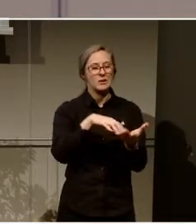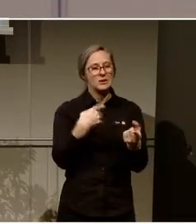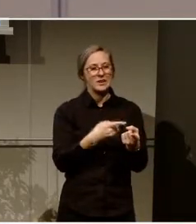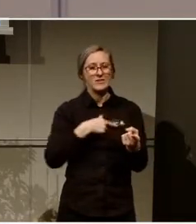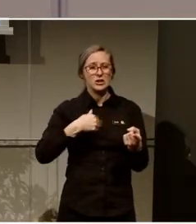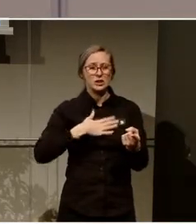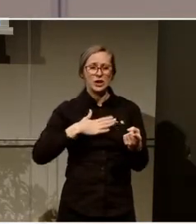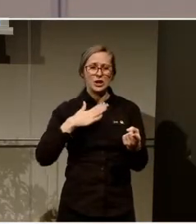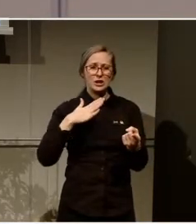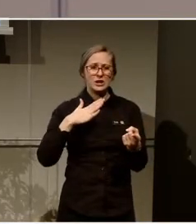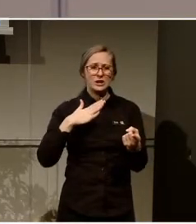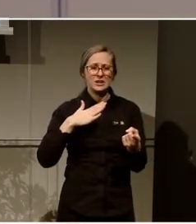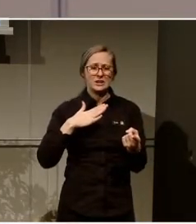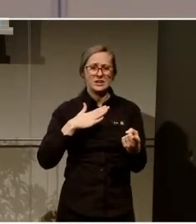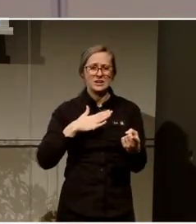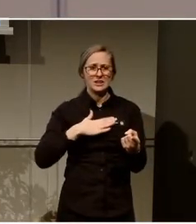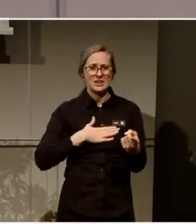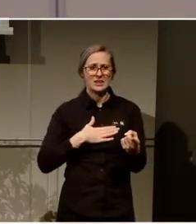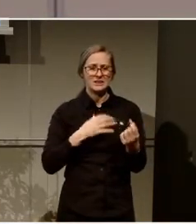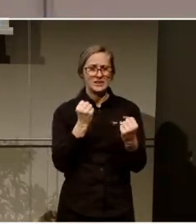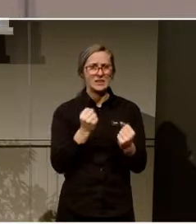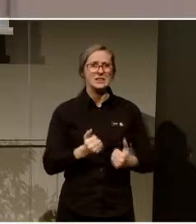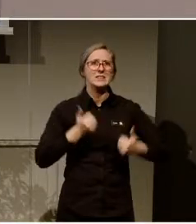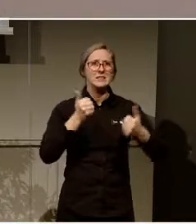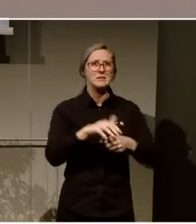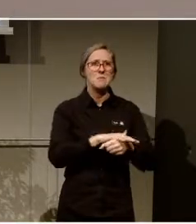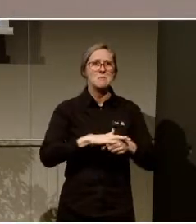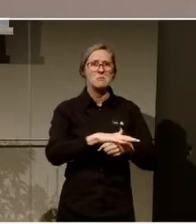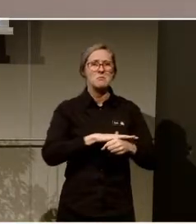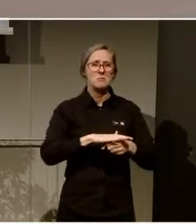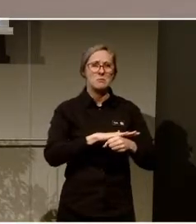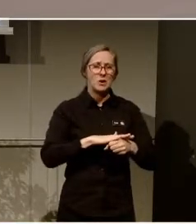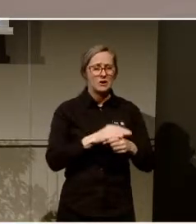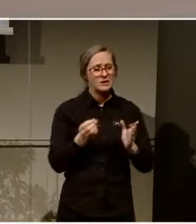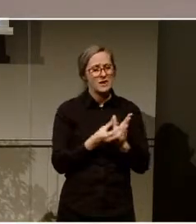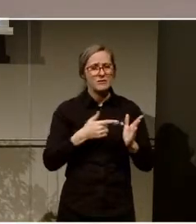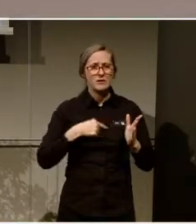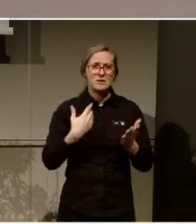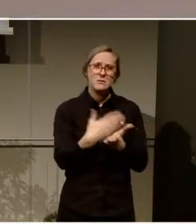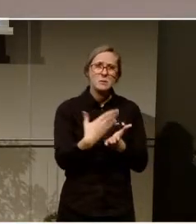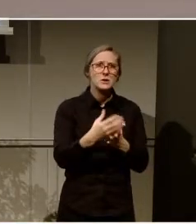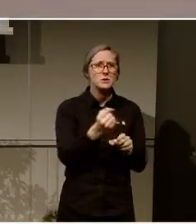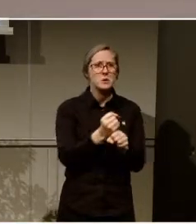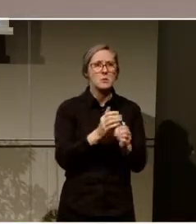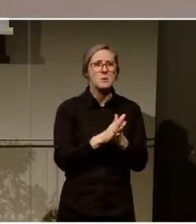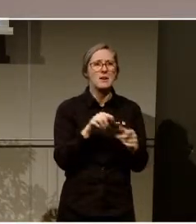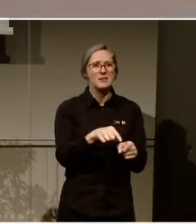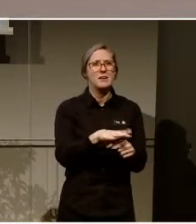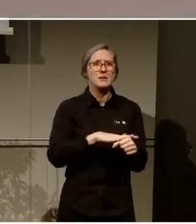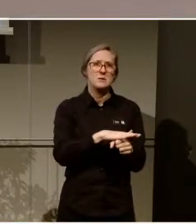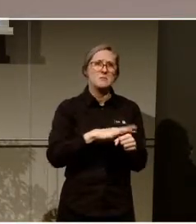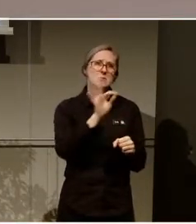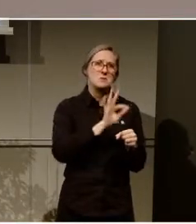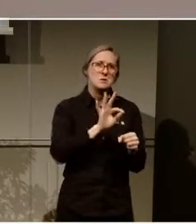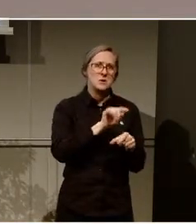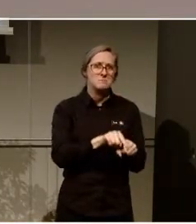är ett av de viktigaste områdena, och därför väljer vi också att fortsätta jobba med, det här, med den här